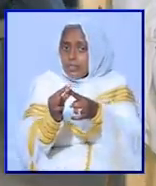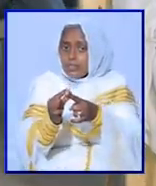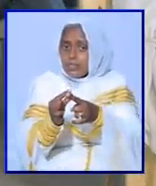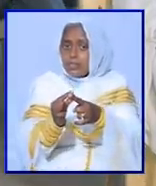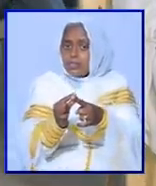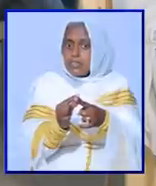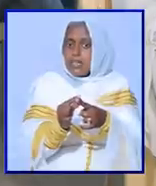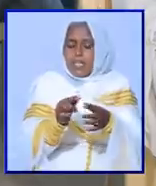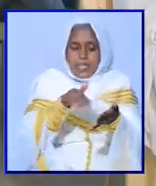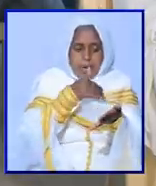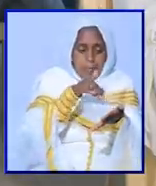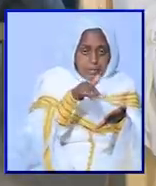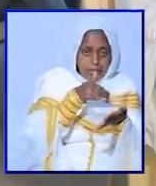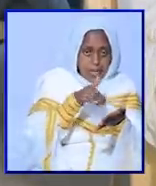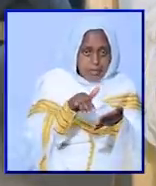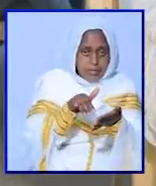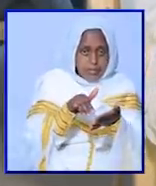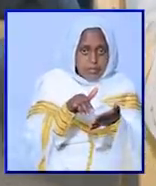ቃላትን